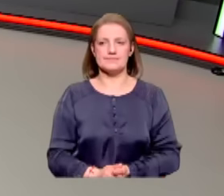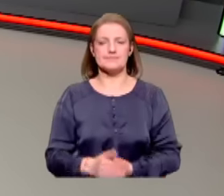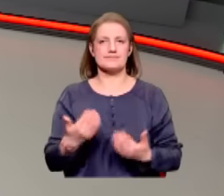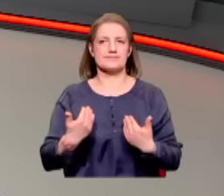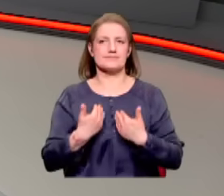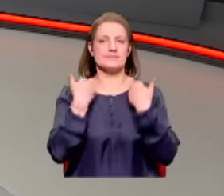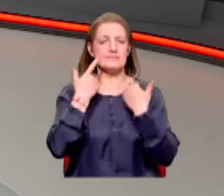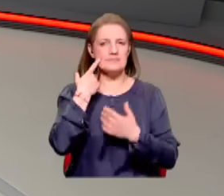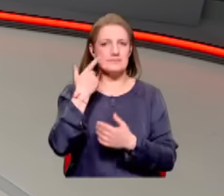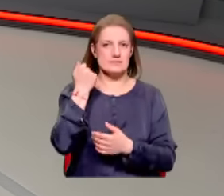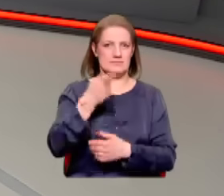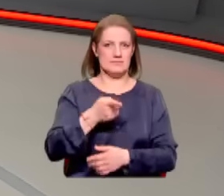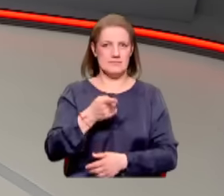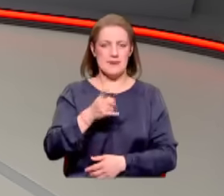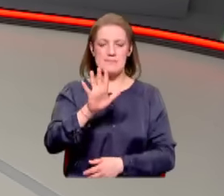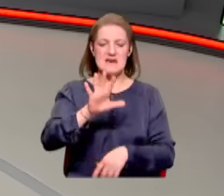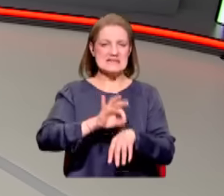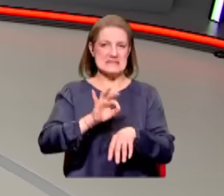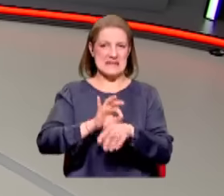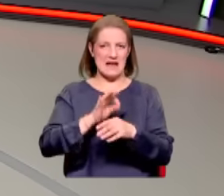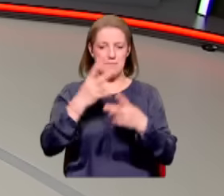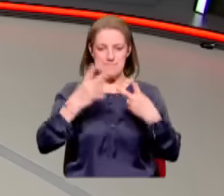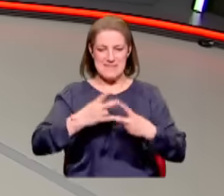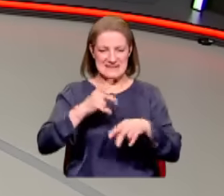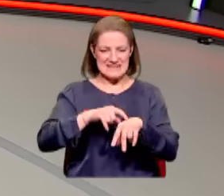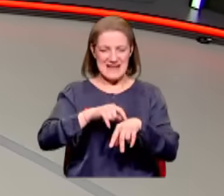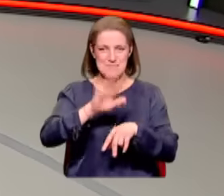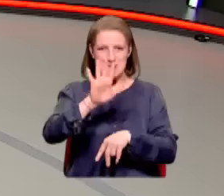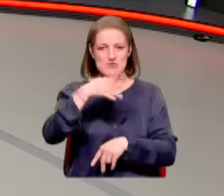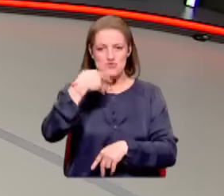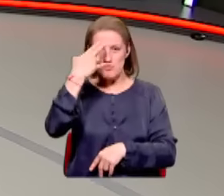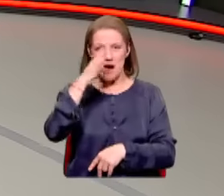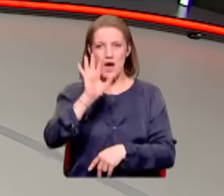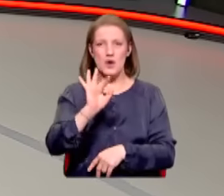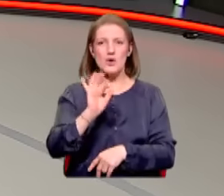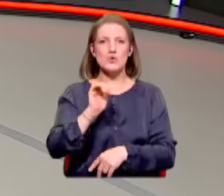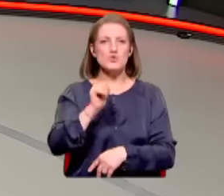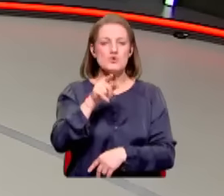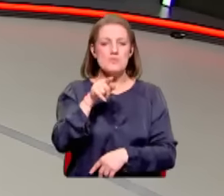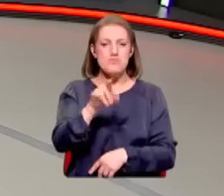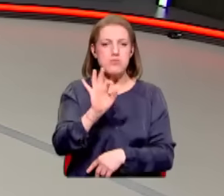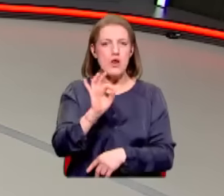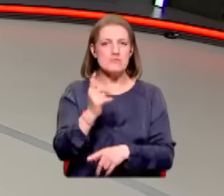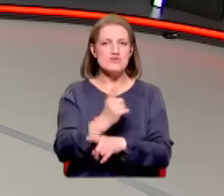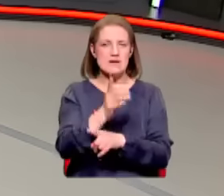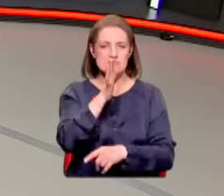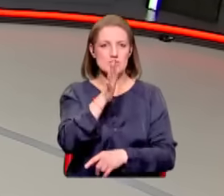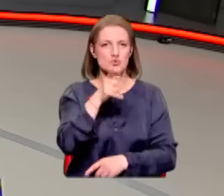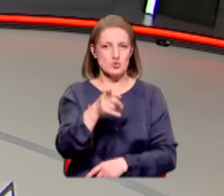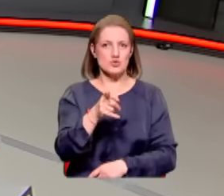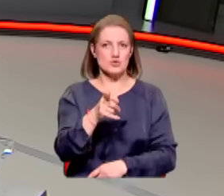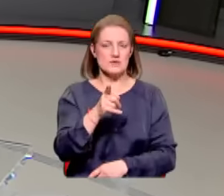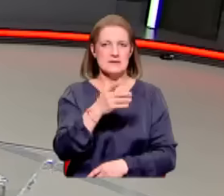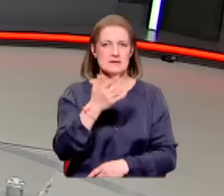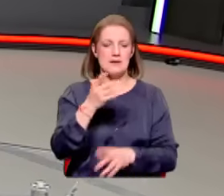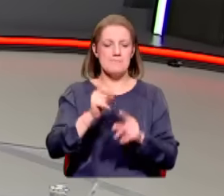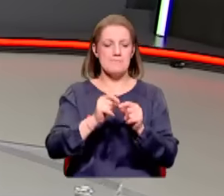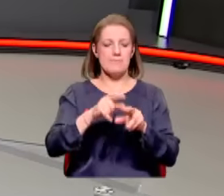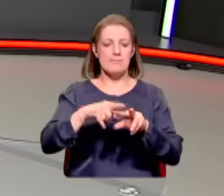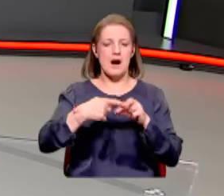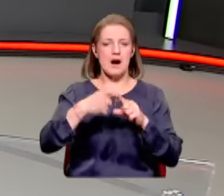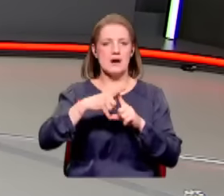Adalet Bakanı 5 dakika kala mesainin bitmesine Cuma günü böyle bir şey Adalet Bakanlığı günü. Adalet Bakanı biliyorsunuz Bartın'da